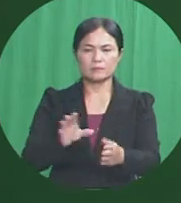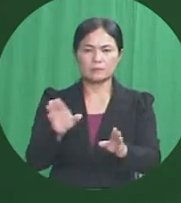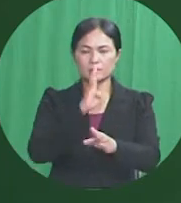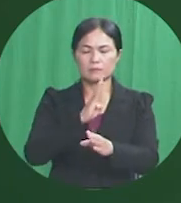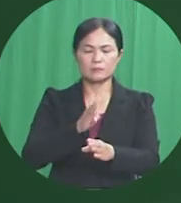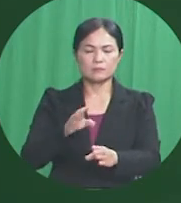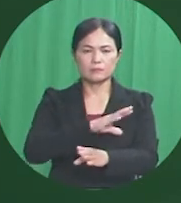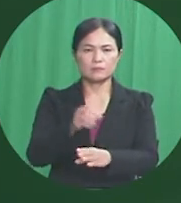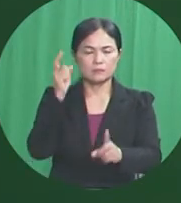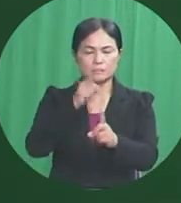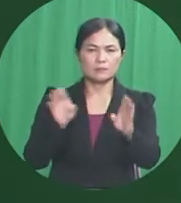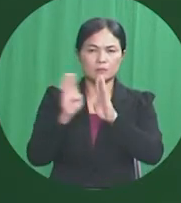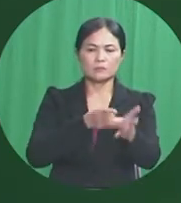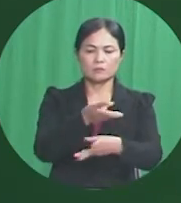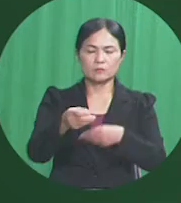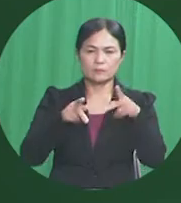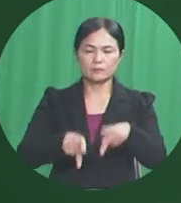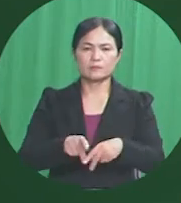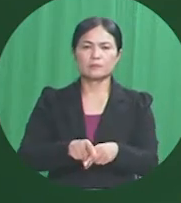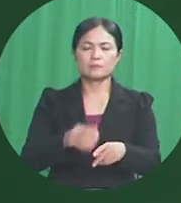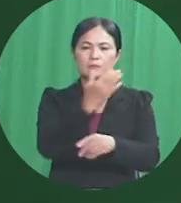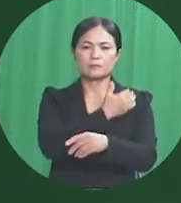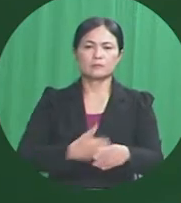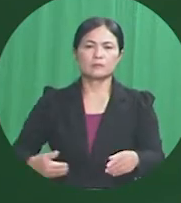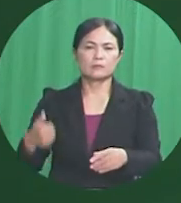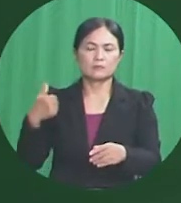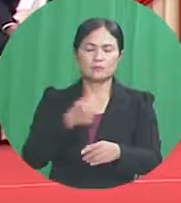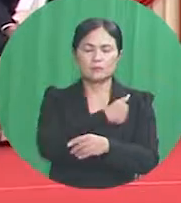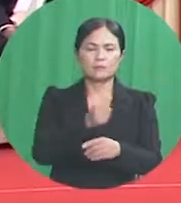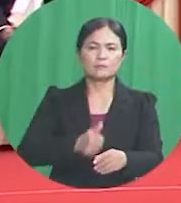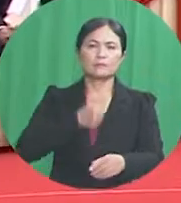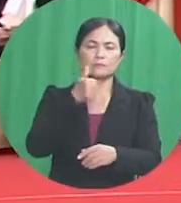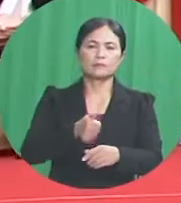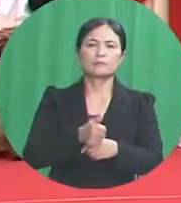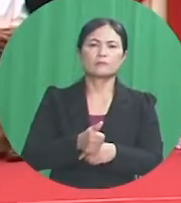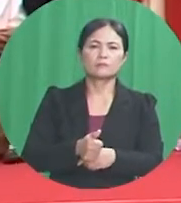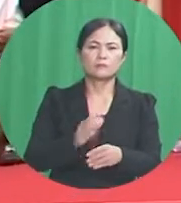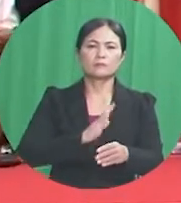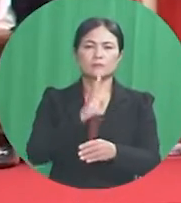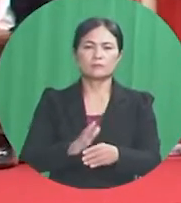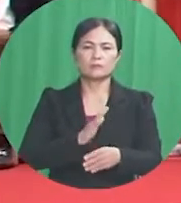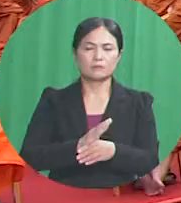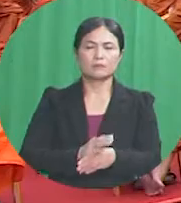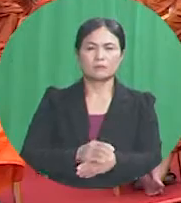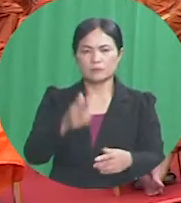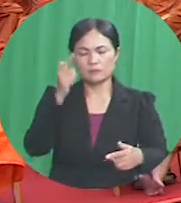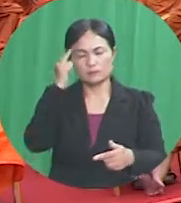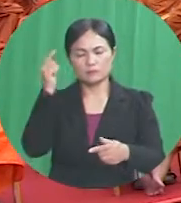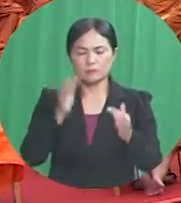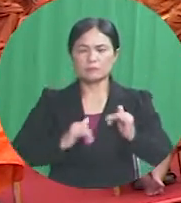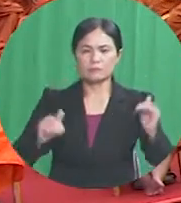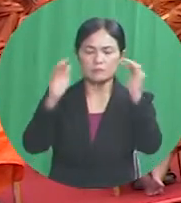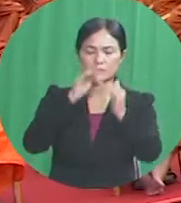ជាជាគោលដៅប្រព្រឹត្តអំពើជួញដូរមនុស្សសម្តេចមានប្រសាសន៍ប្រកបដោយមោទនភាពចំពោះភាពសុខដុមរមនានៃជំនឿសាសនានៅ